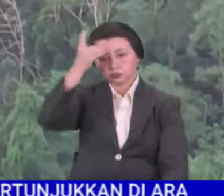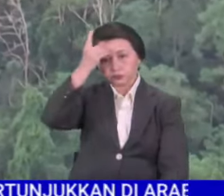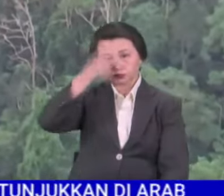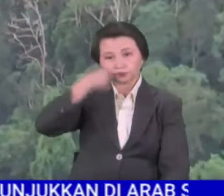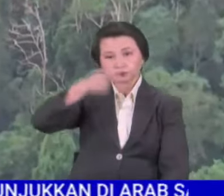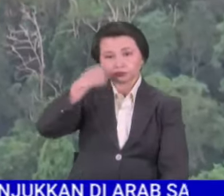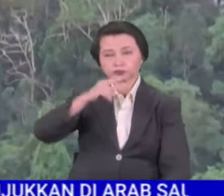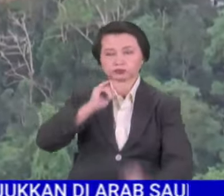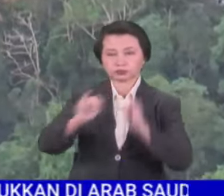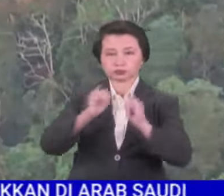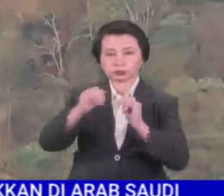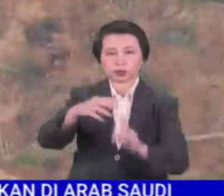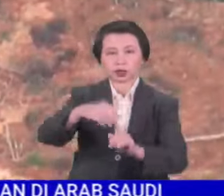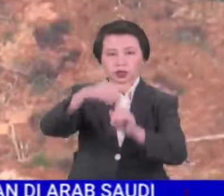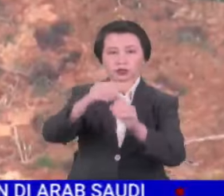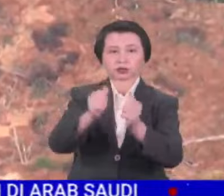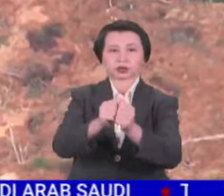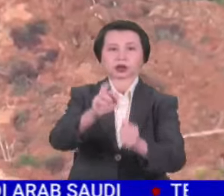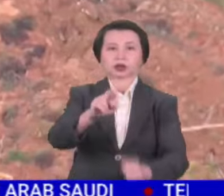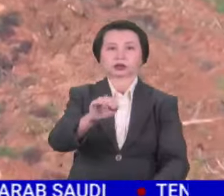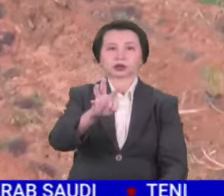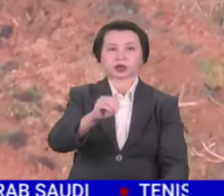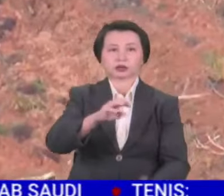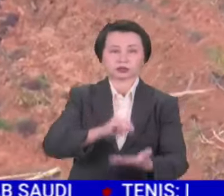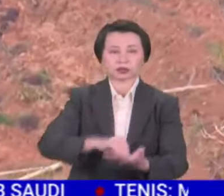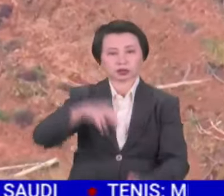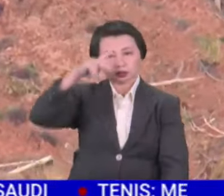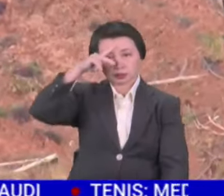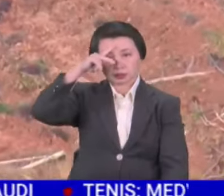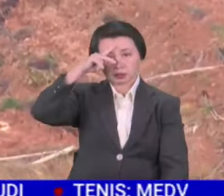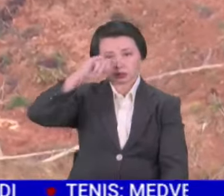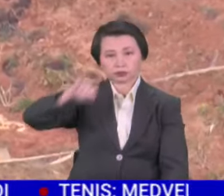Army Putra Jaya